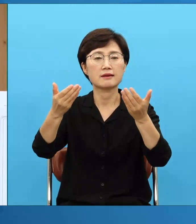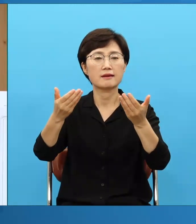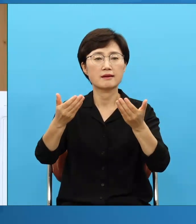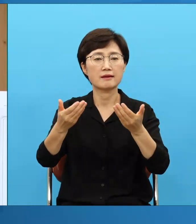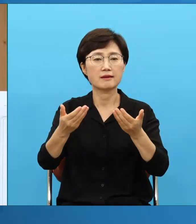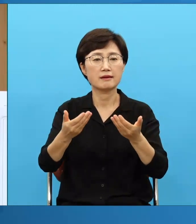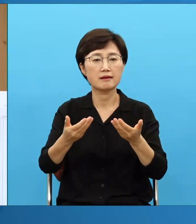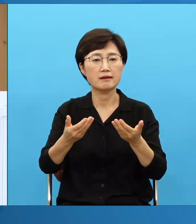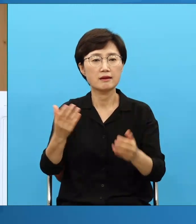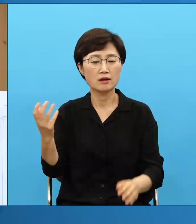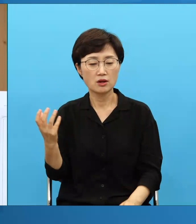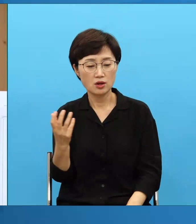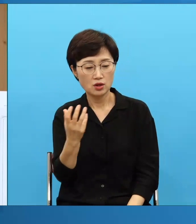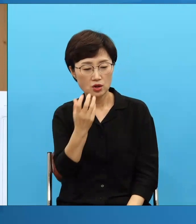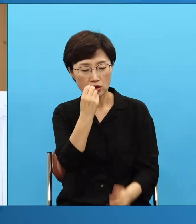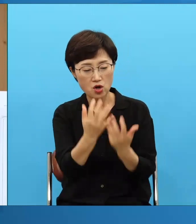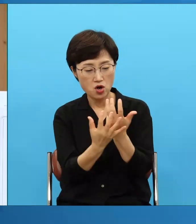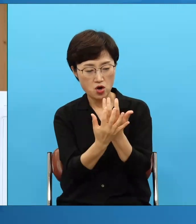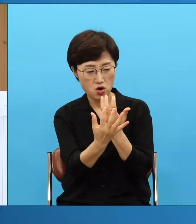내리네